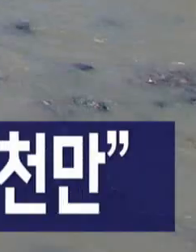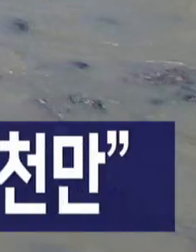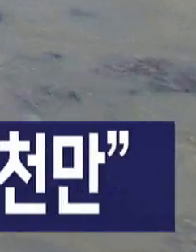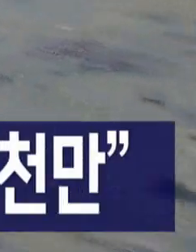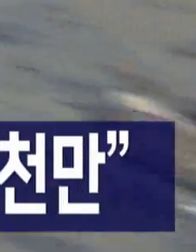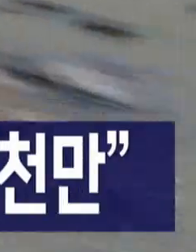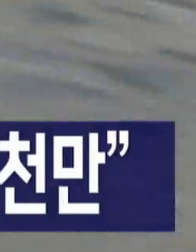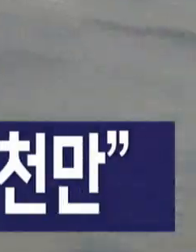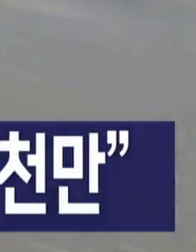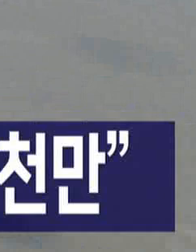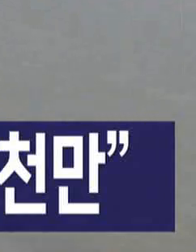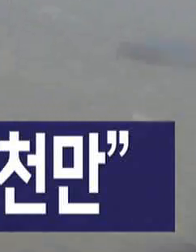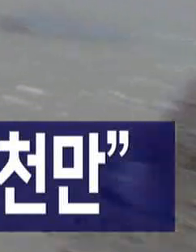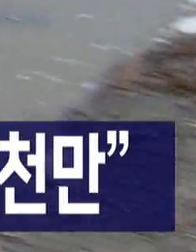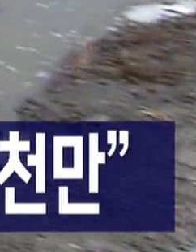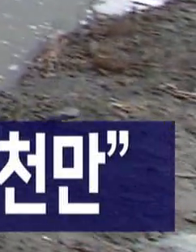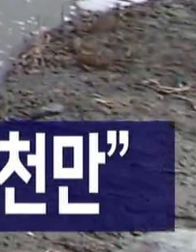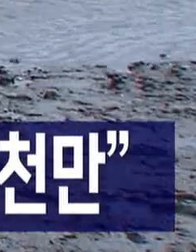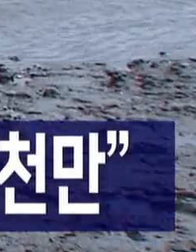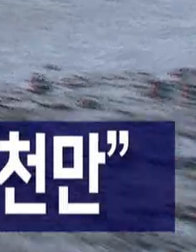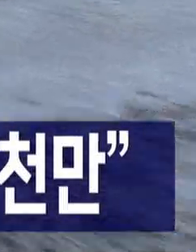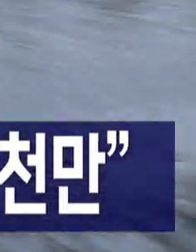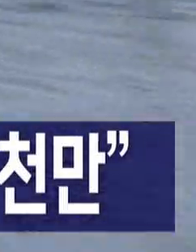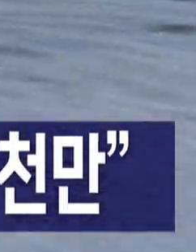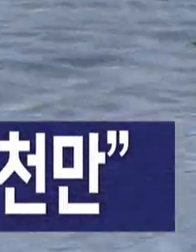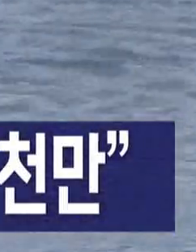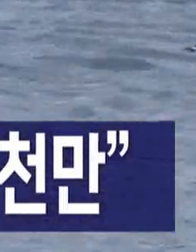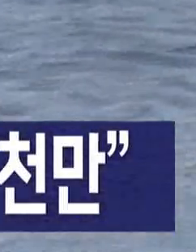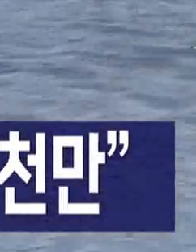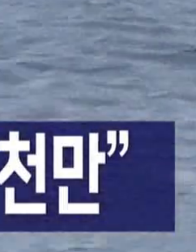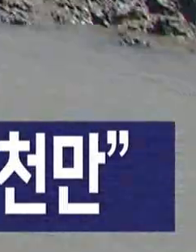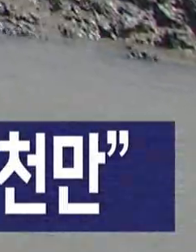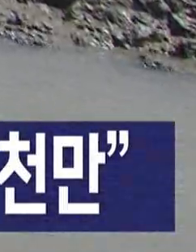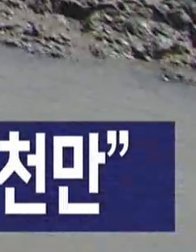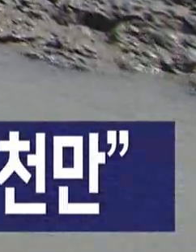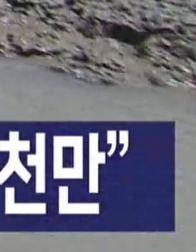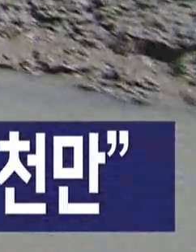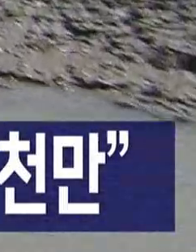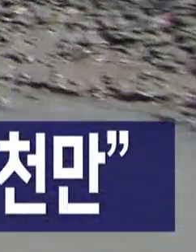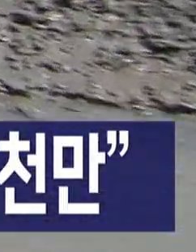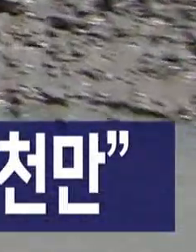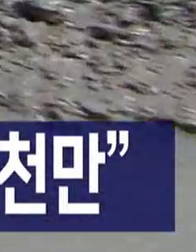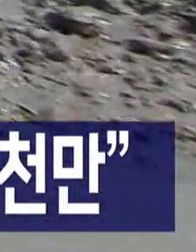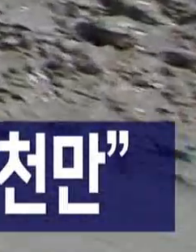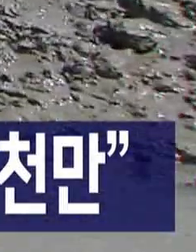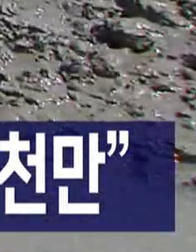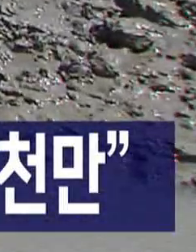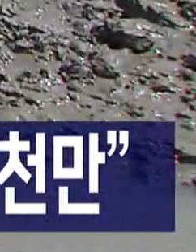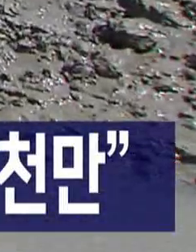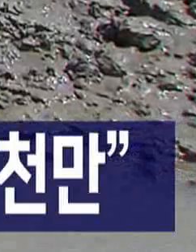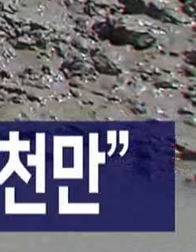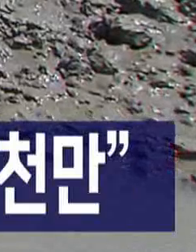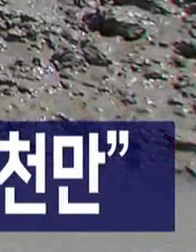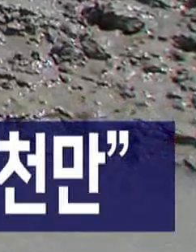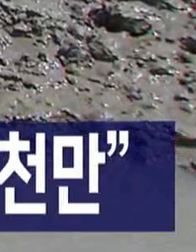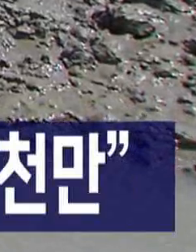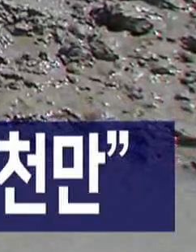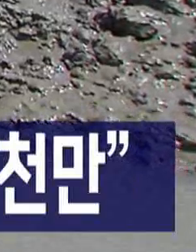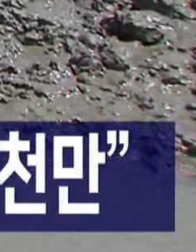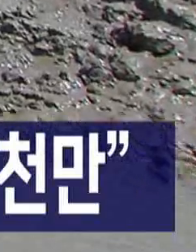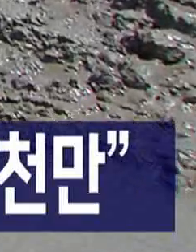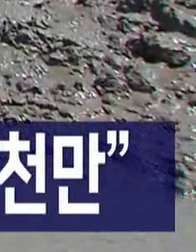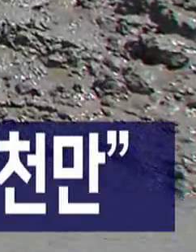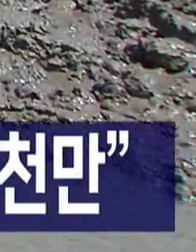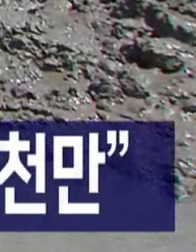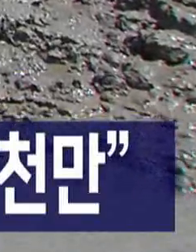전선을 갯벌로 복원하는 사업 현장에서 주민이 익사하는 사고가 발생했습니다. 보시는 것처럼 깊이가 상당하고 유속도 빨라서